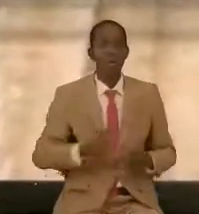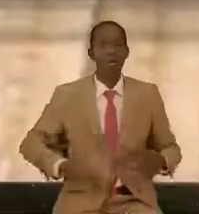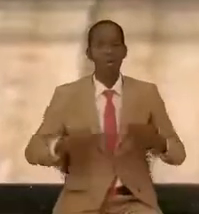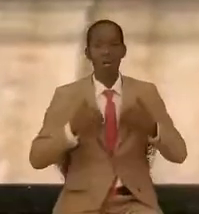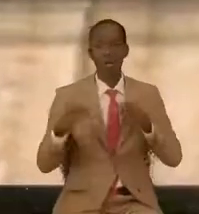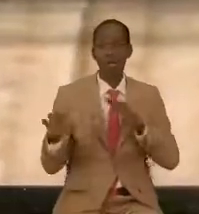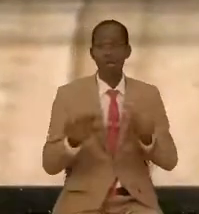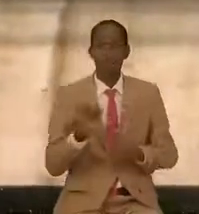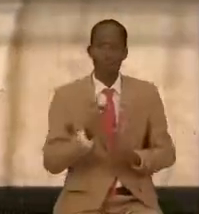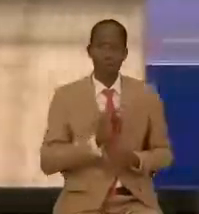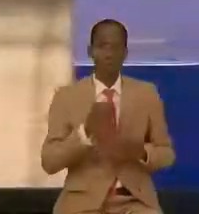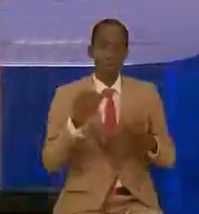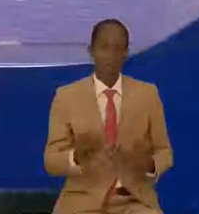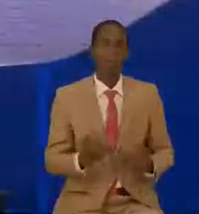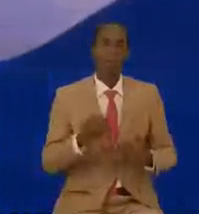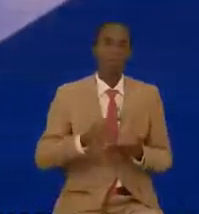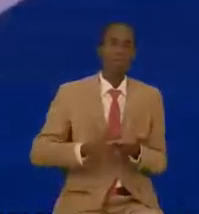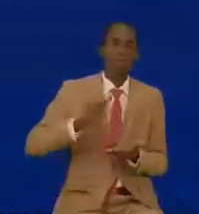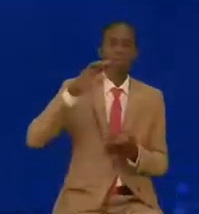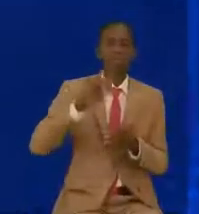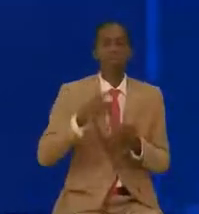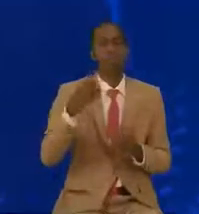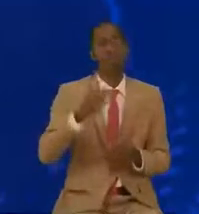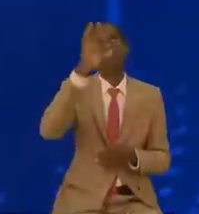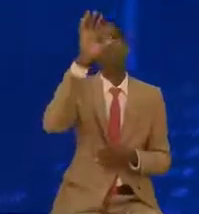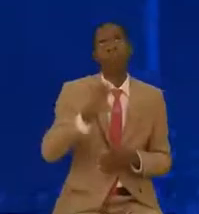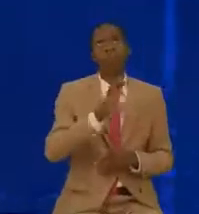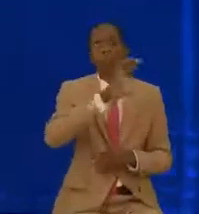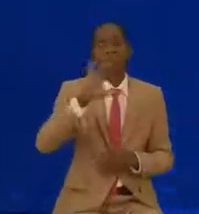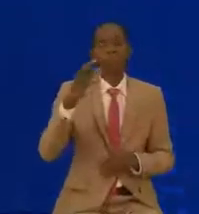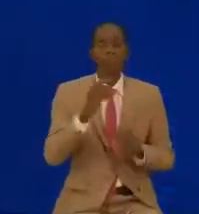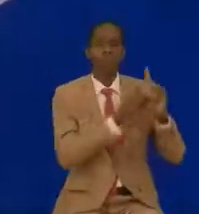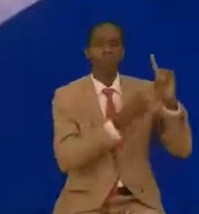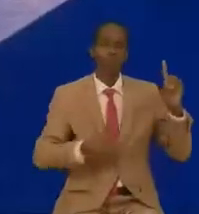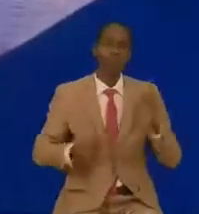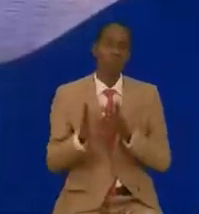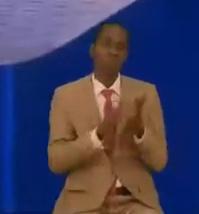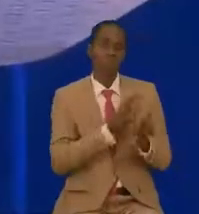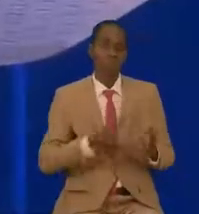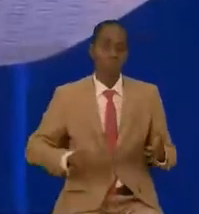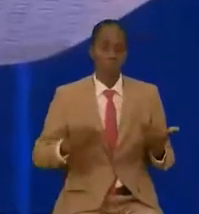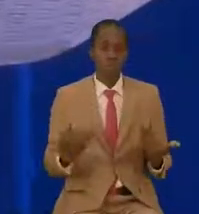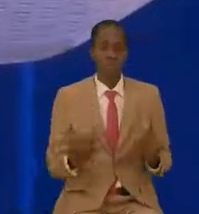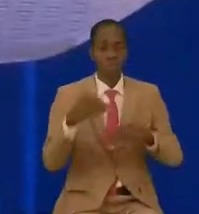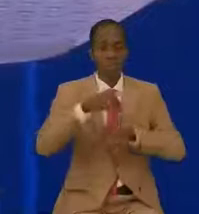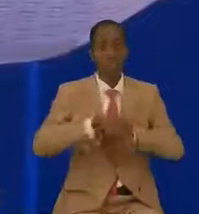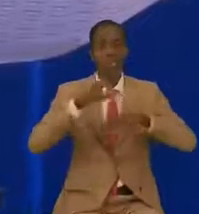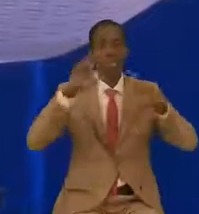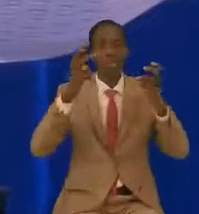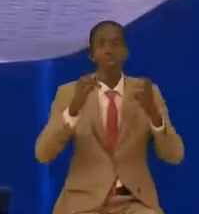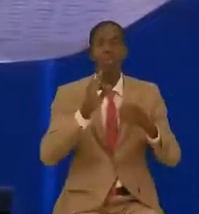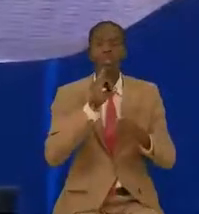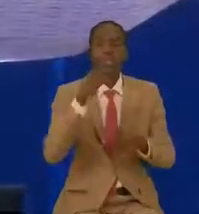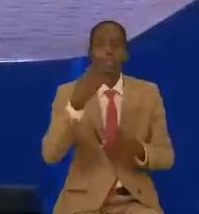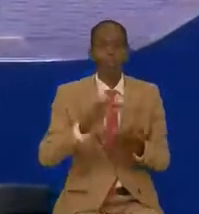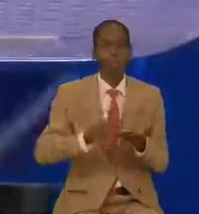a fait. Je me glorifie de la croix du Seigneur Jésus-Christ. C'est pourquoi nous parlons ce soir du thème